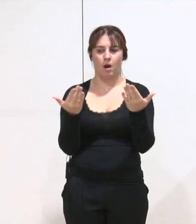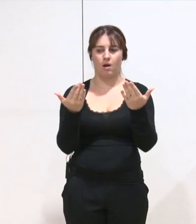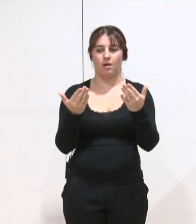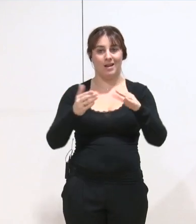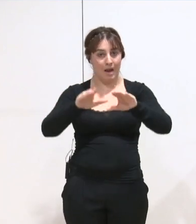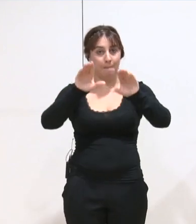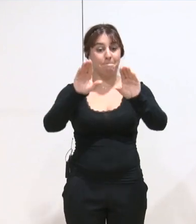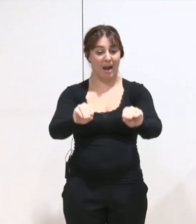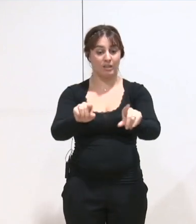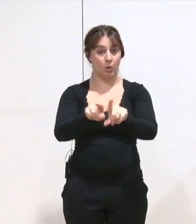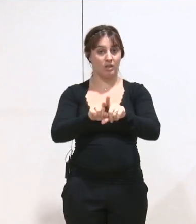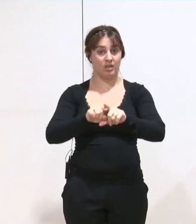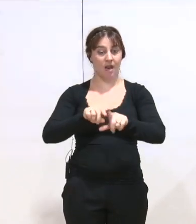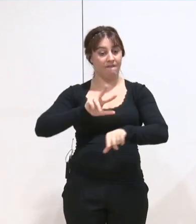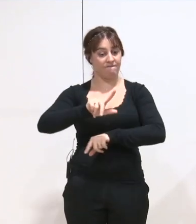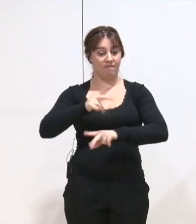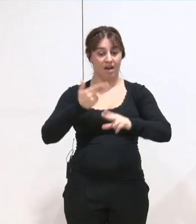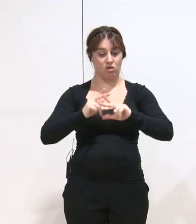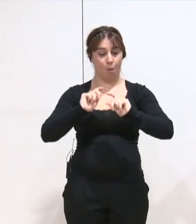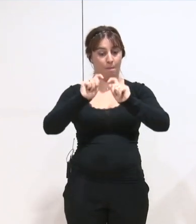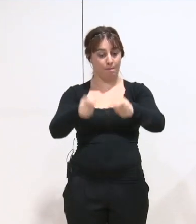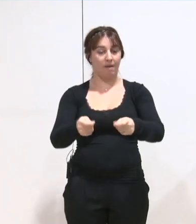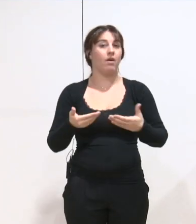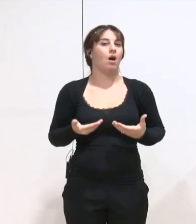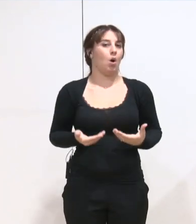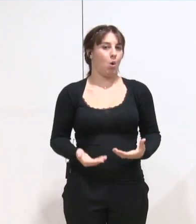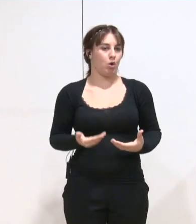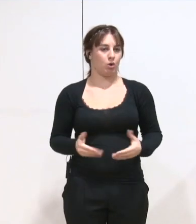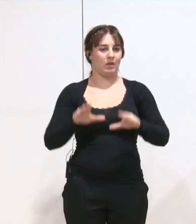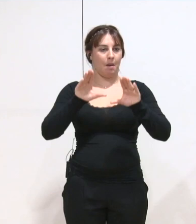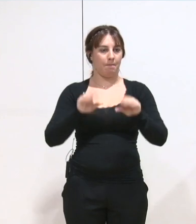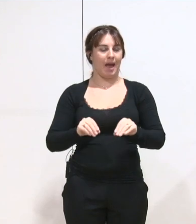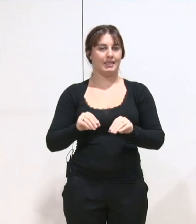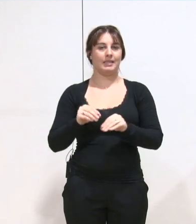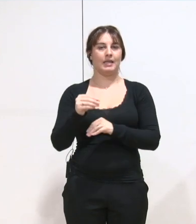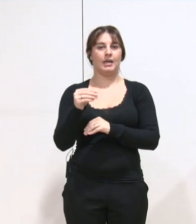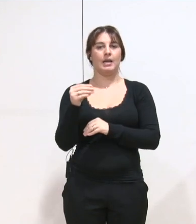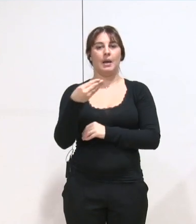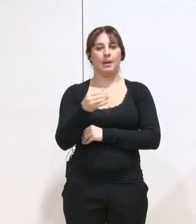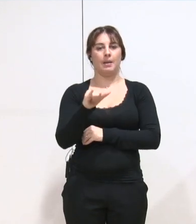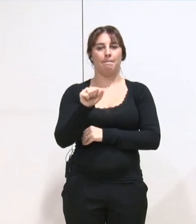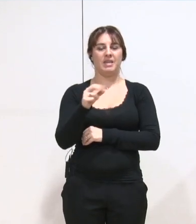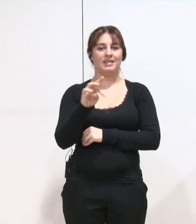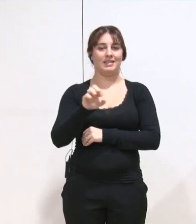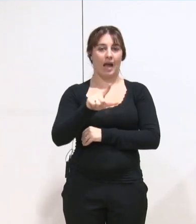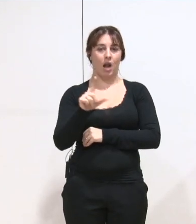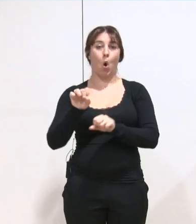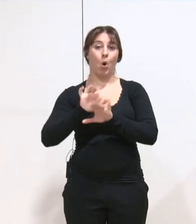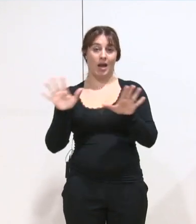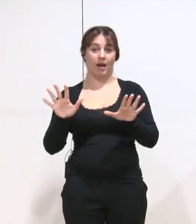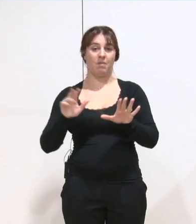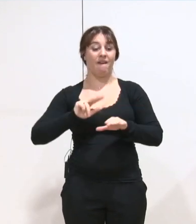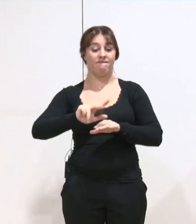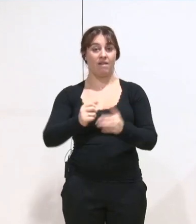allons devoir d'ailleurs nommer officiellement et qui s'appelle aujourd'hui la place Mistral Auclair. Ça, c'est pour